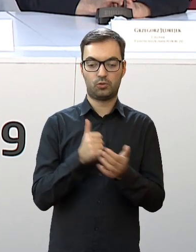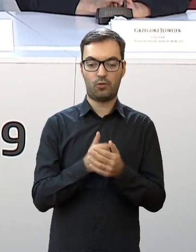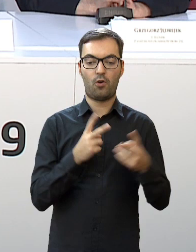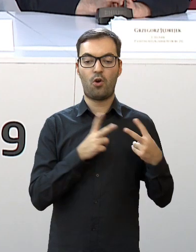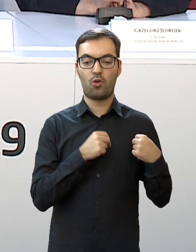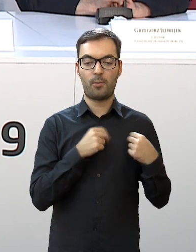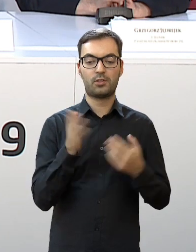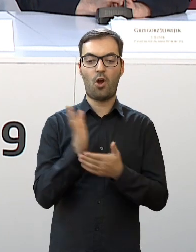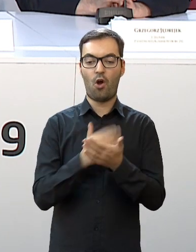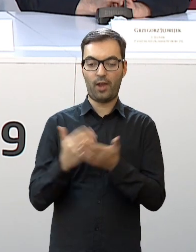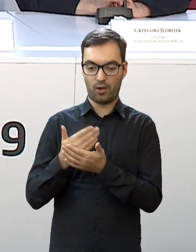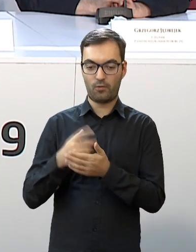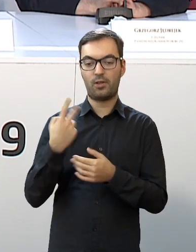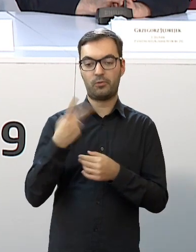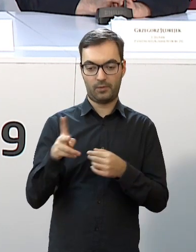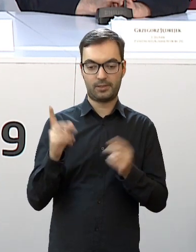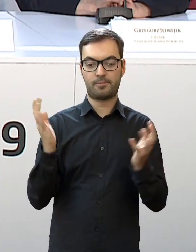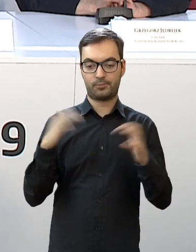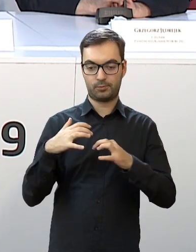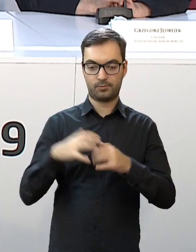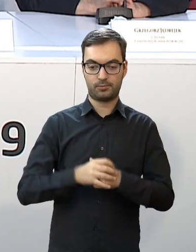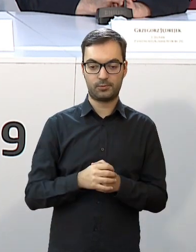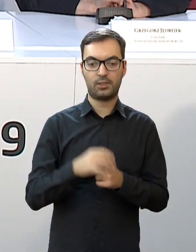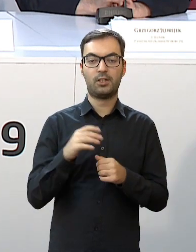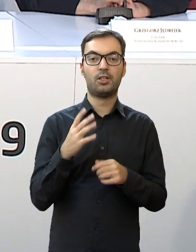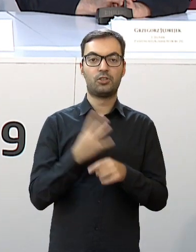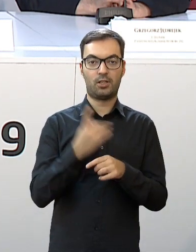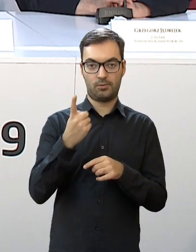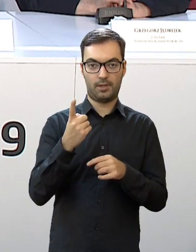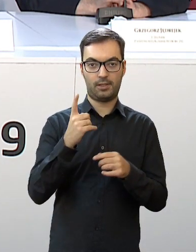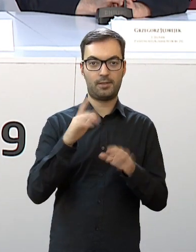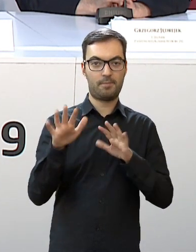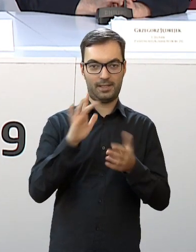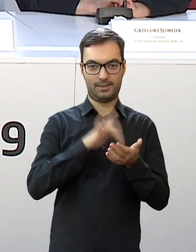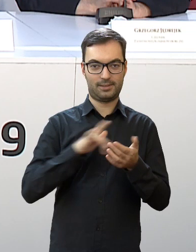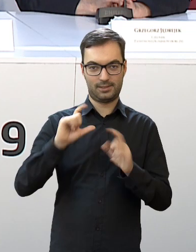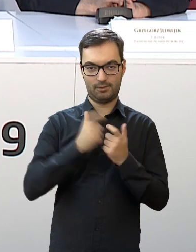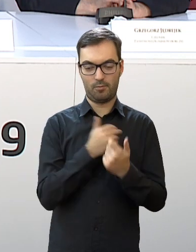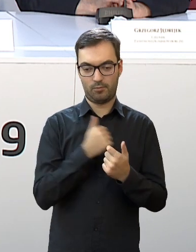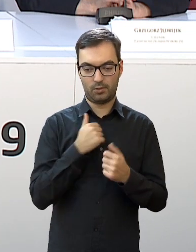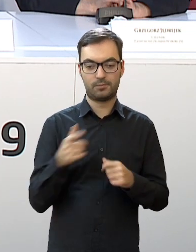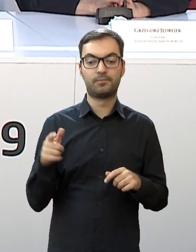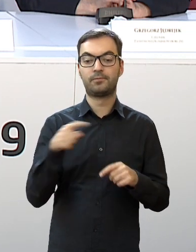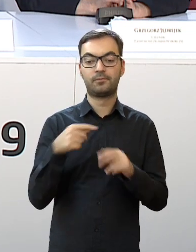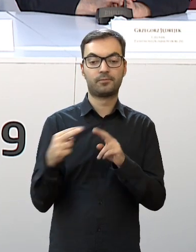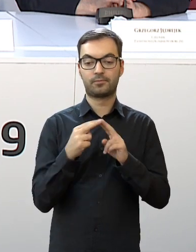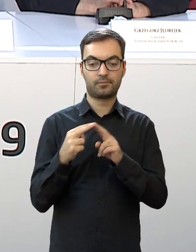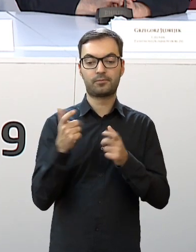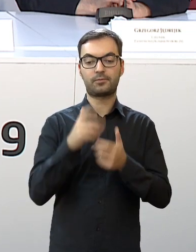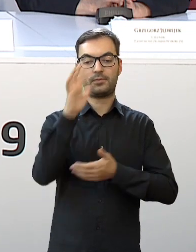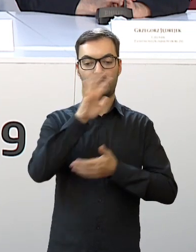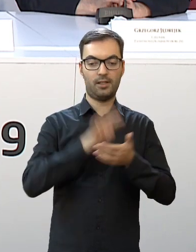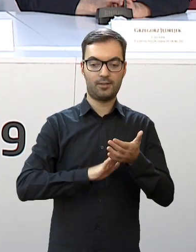Okręgowe w tych 41 siedzibach w Polsce i sporządzą protokoły